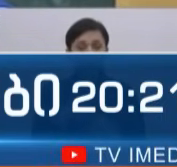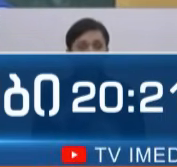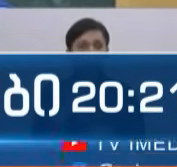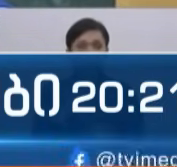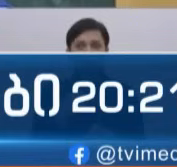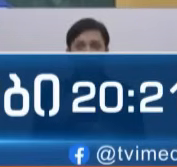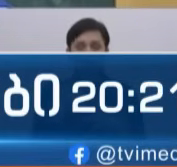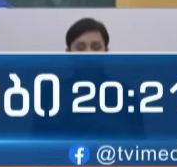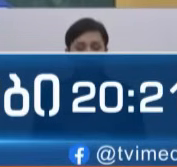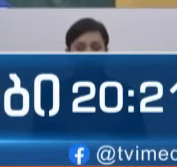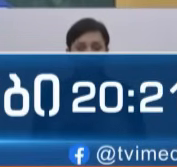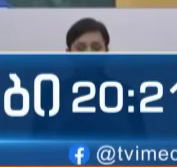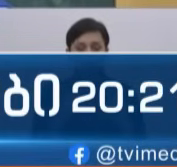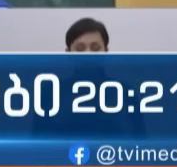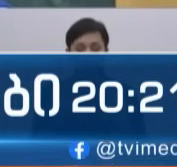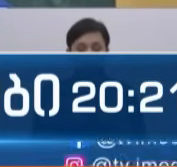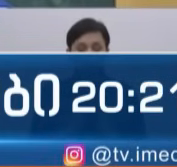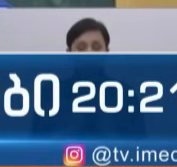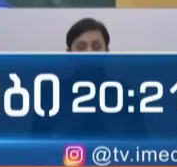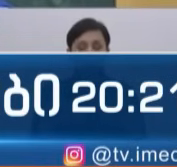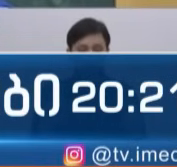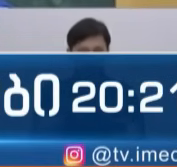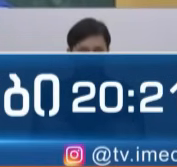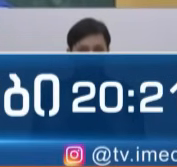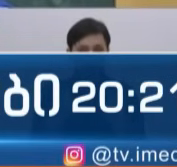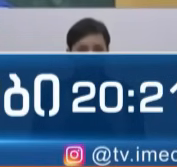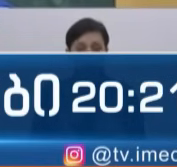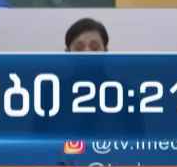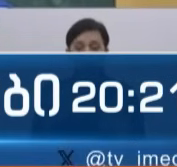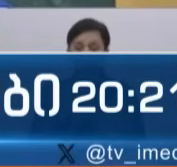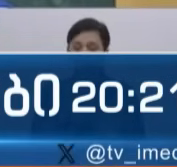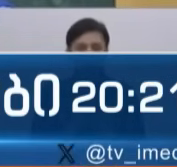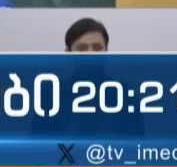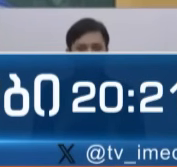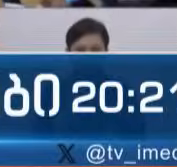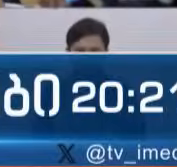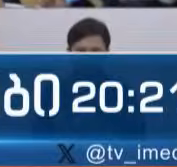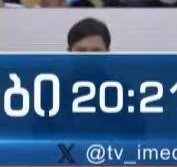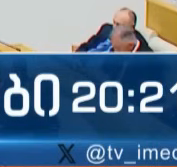შემთხვევაში არ დაუშვებთ. ტერიტორიული მთლიანობის მშვიდობიანი გზით აღდგენას ალტერნატივა არ აქვს.